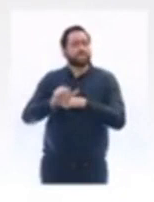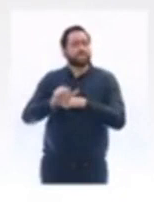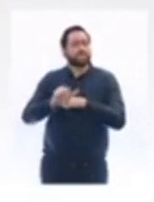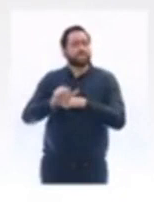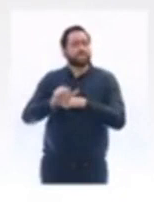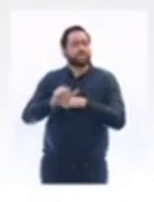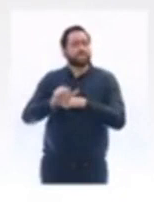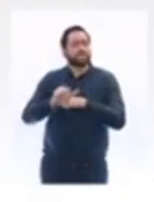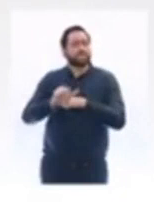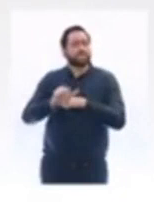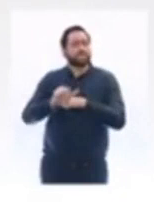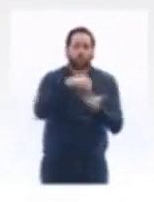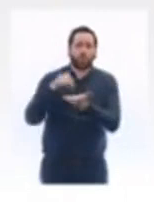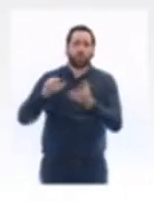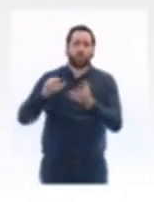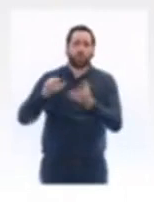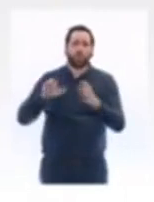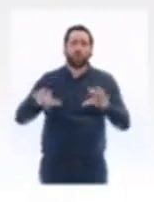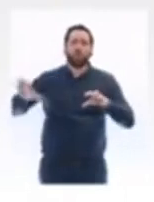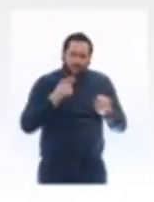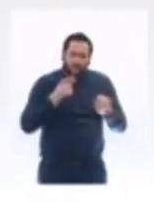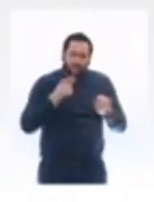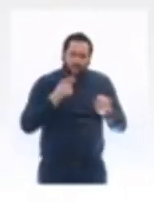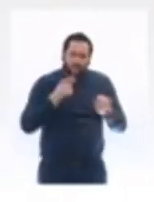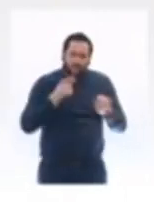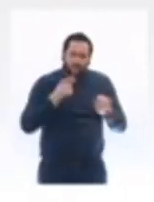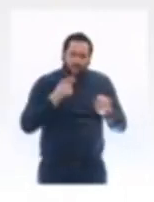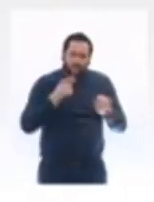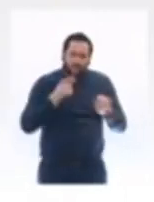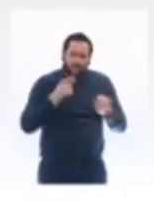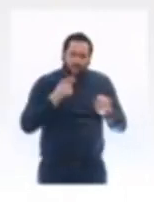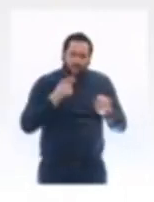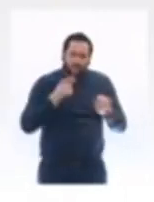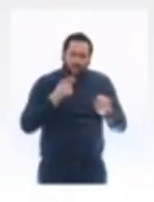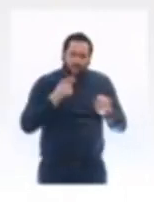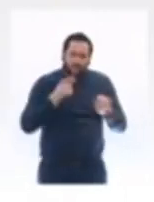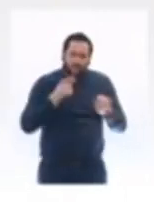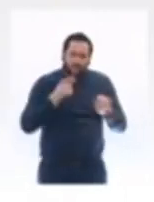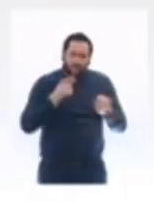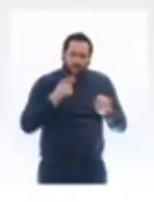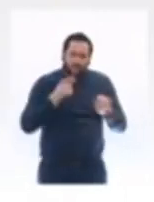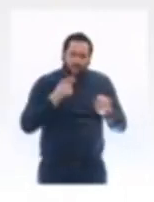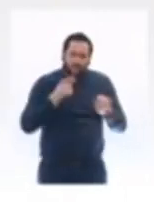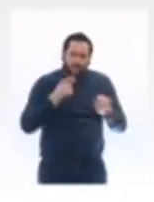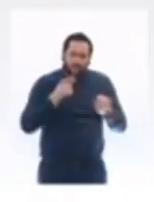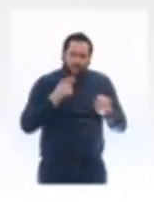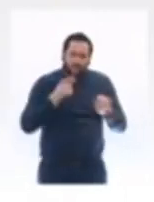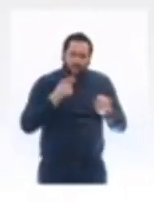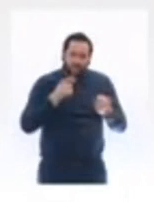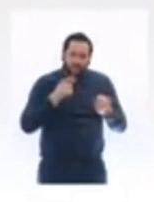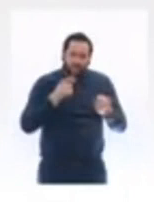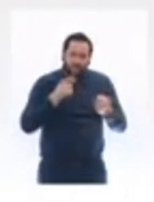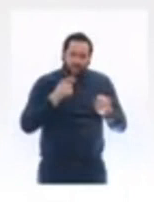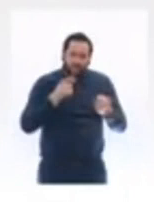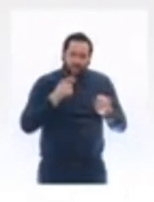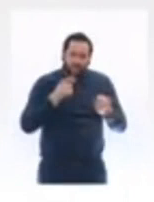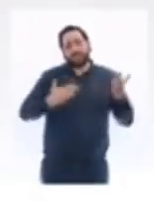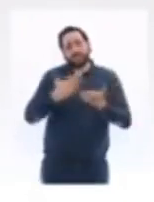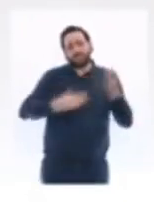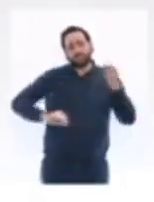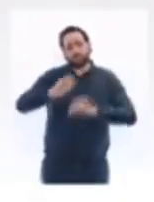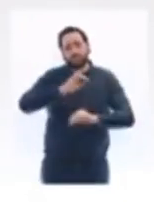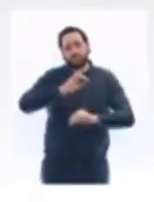un certain nombre de situations. Par ailleurs, nous avons besoin de ressources humaines, de personnel, de soignants